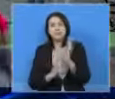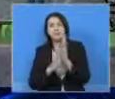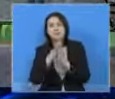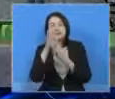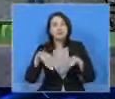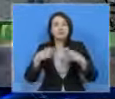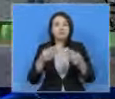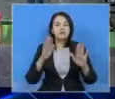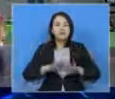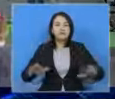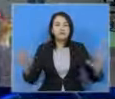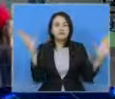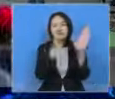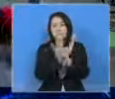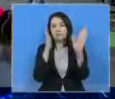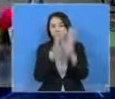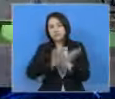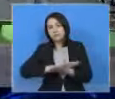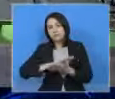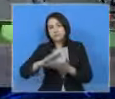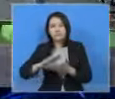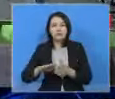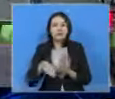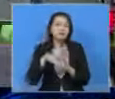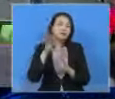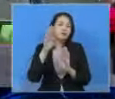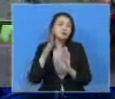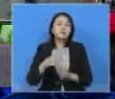давала нашим детям всем нам кислого чтобы лучше и легче дешевле